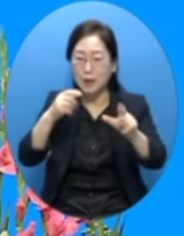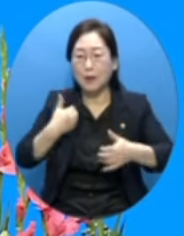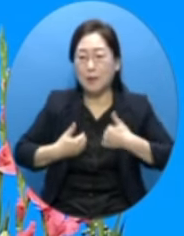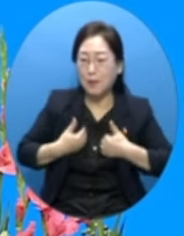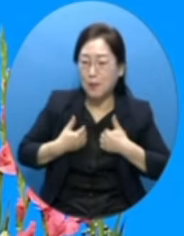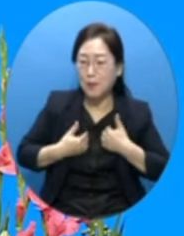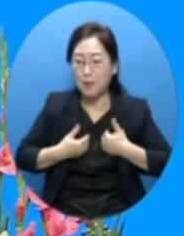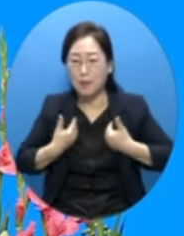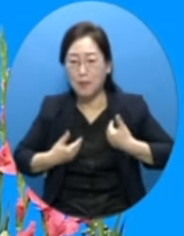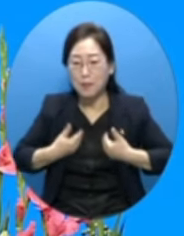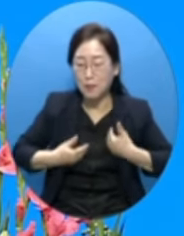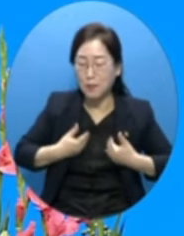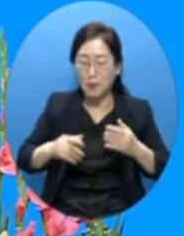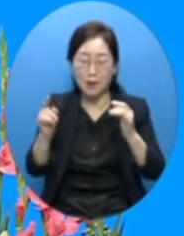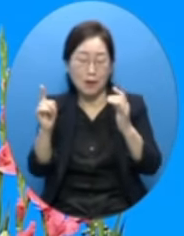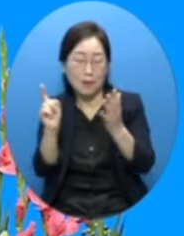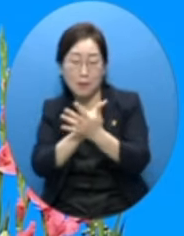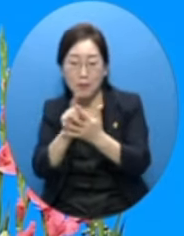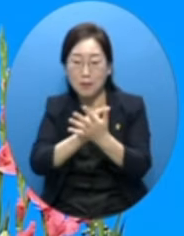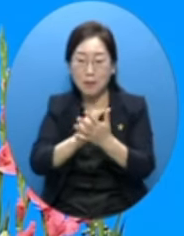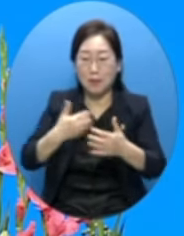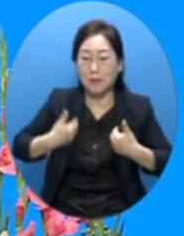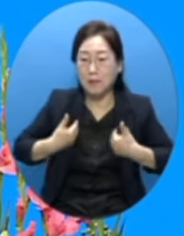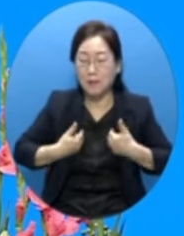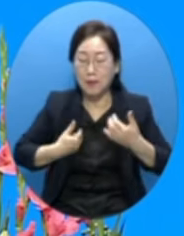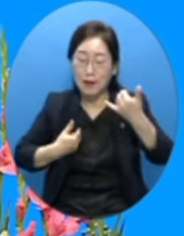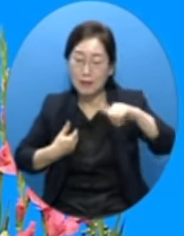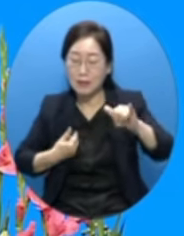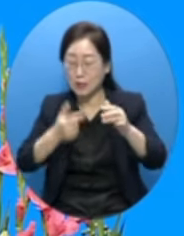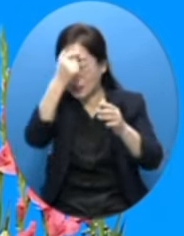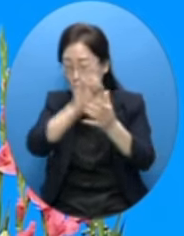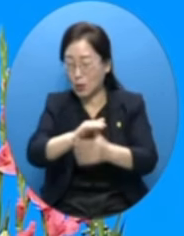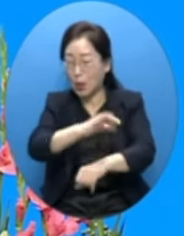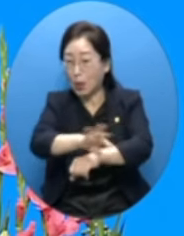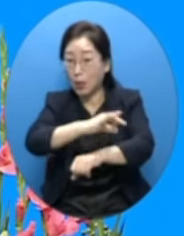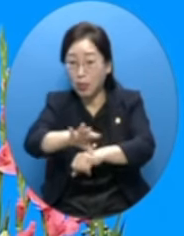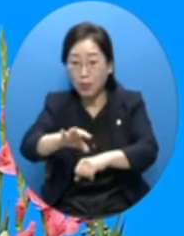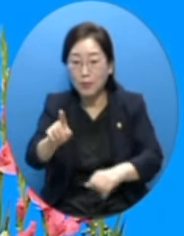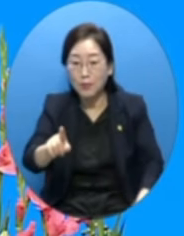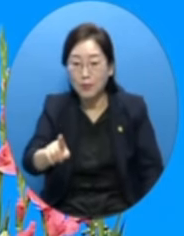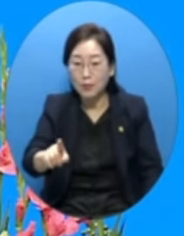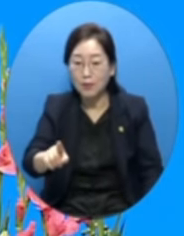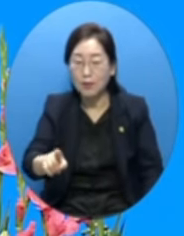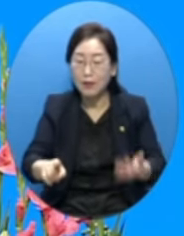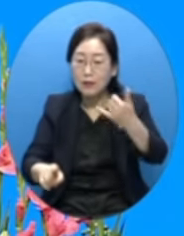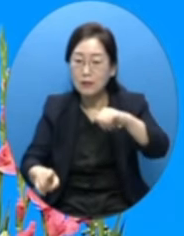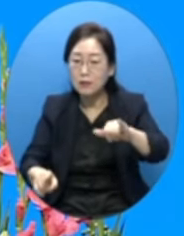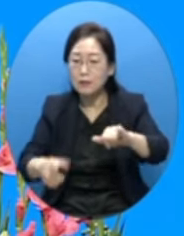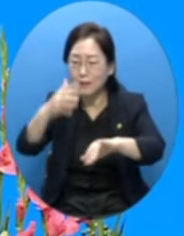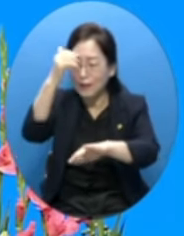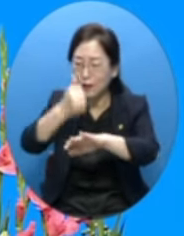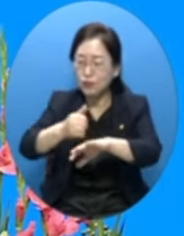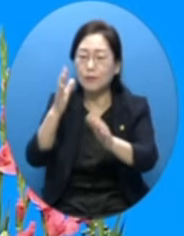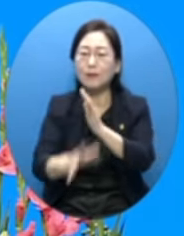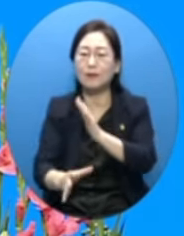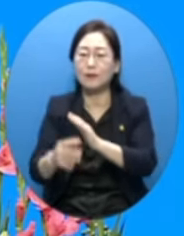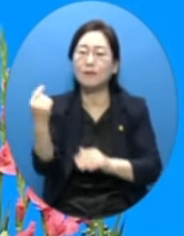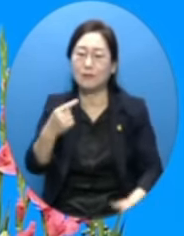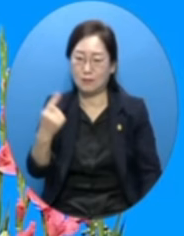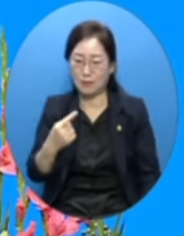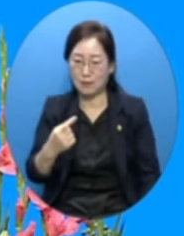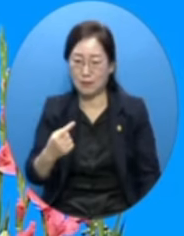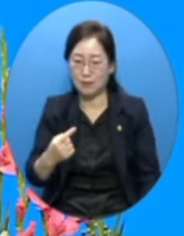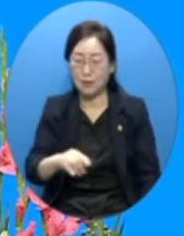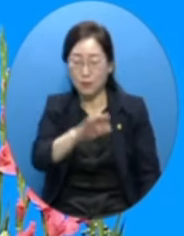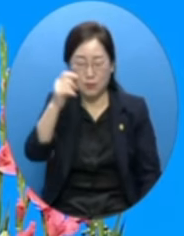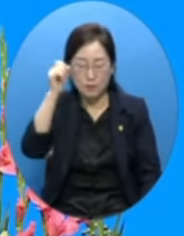하느라 또 사람 만나느라 자네에 대한 기도를 소홀히 하면 자네들이 여러분 마음속에 큰 고통을 줄 때가 다가올 것입니다. 그러므로